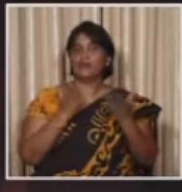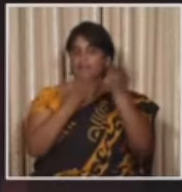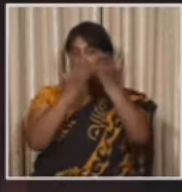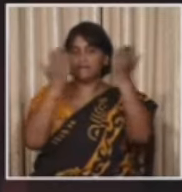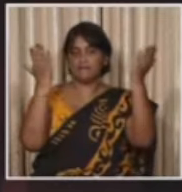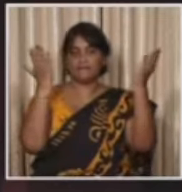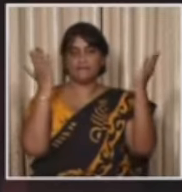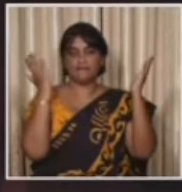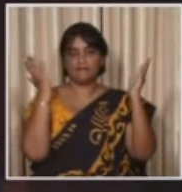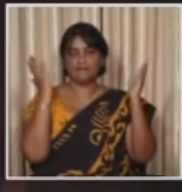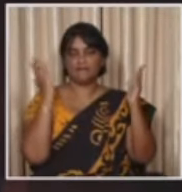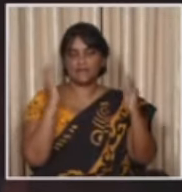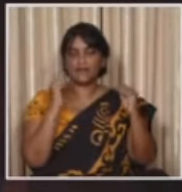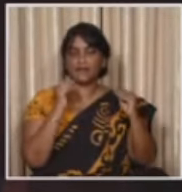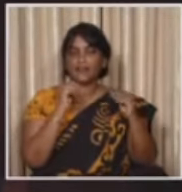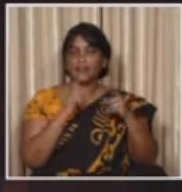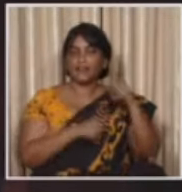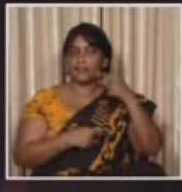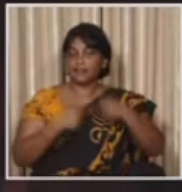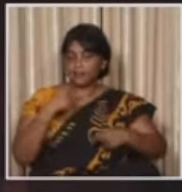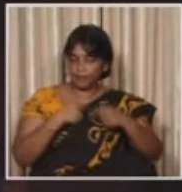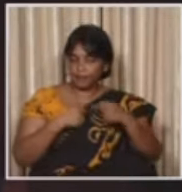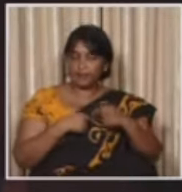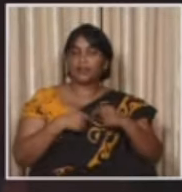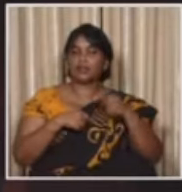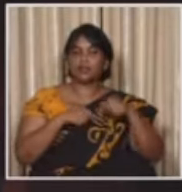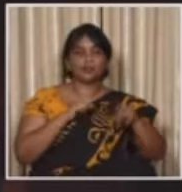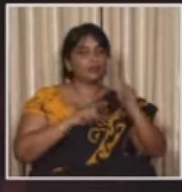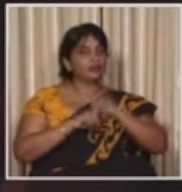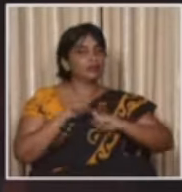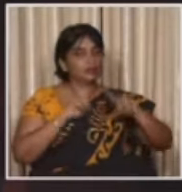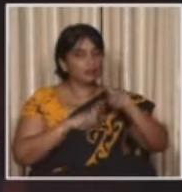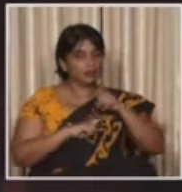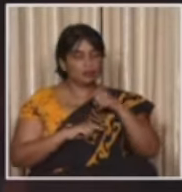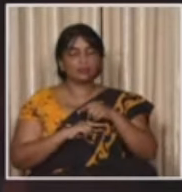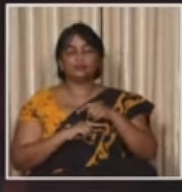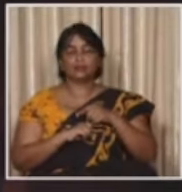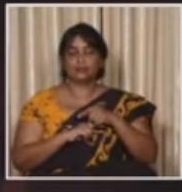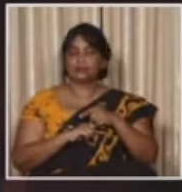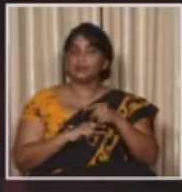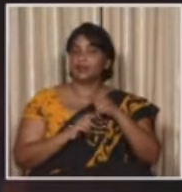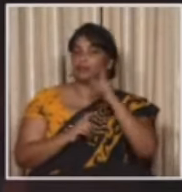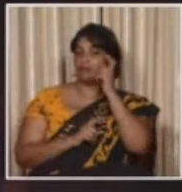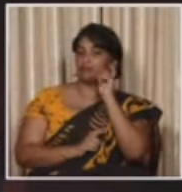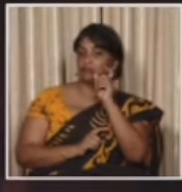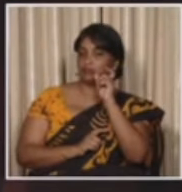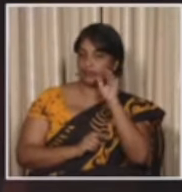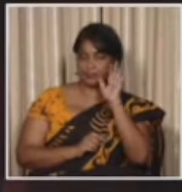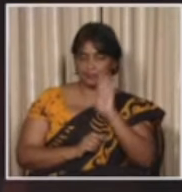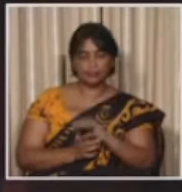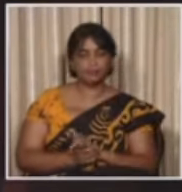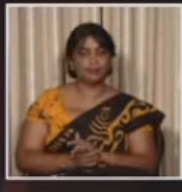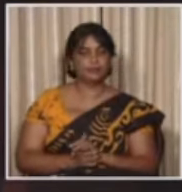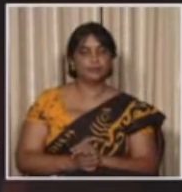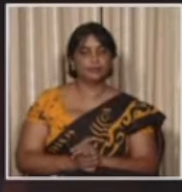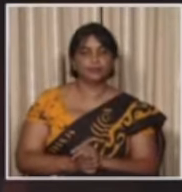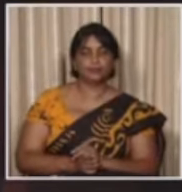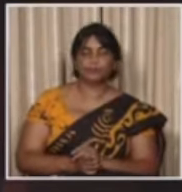මේ විවාදය, අද මේ සාකච්ඡාව නිරීක්ෂණයට ලක් කරනවා.